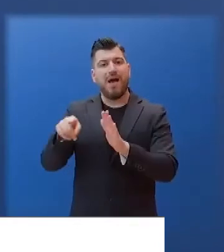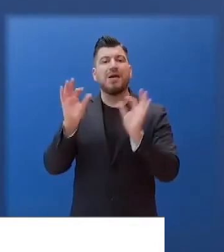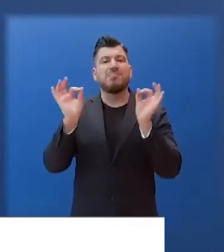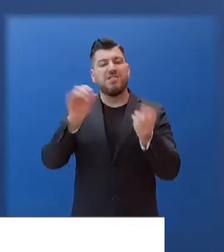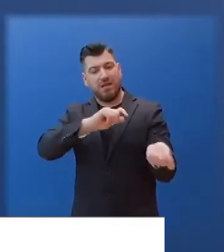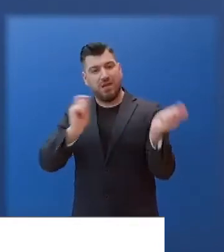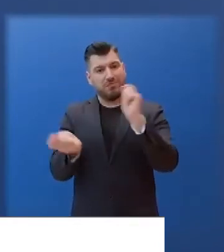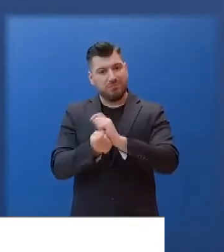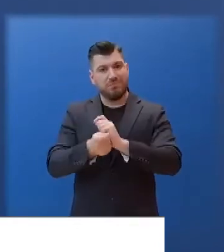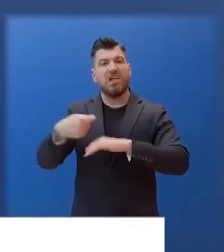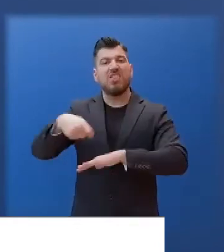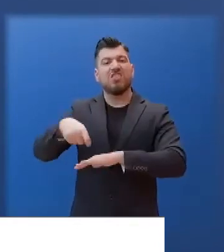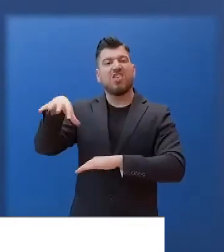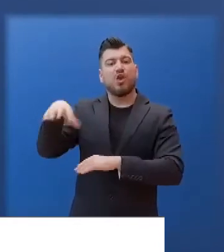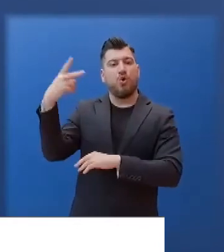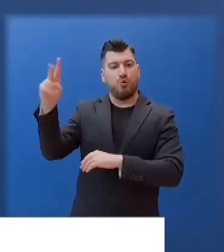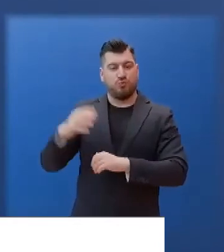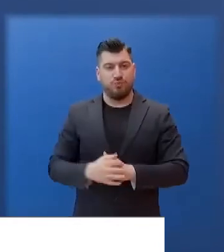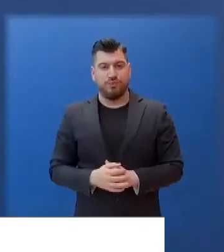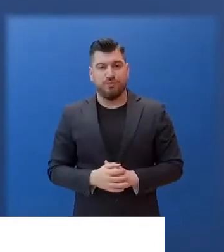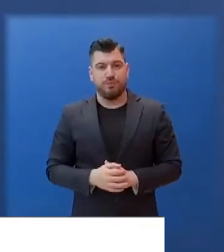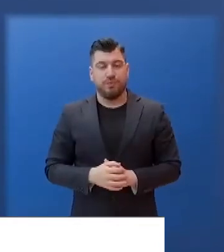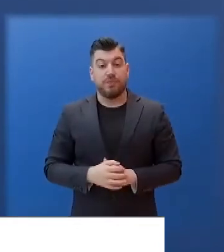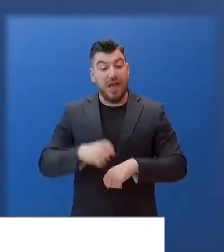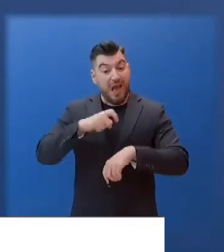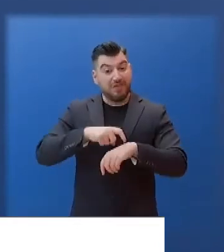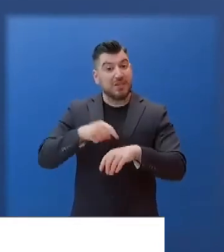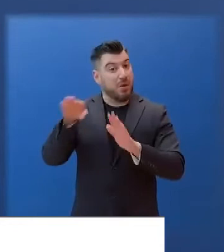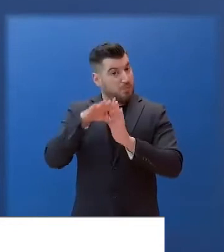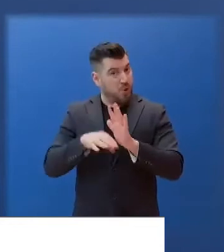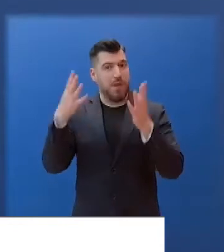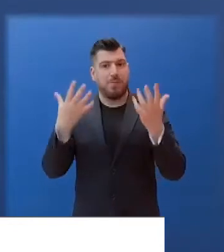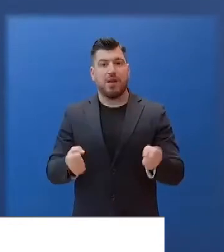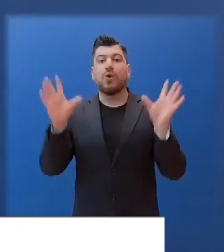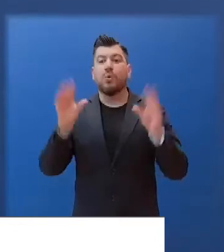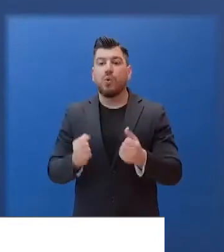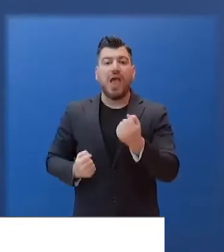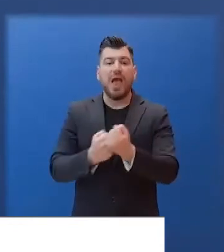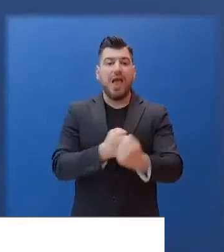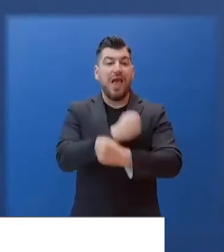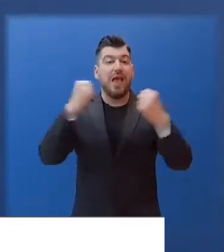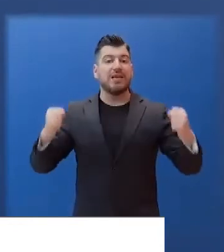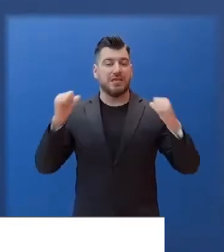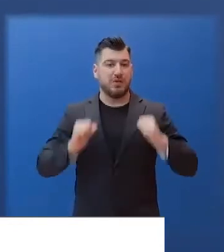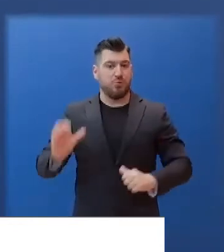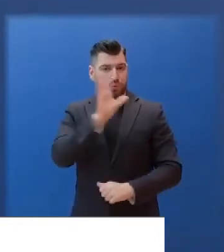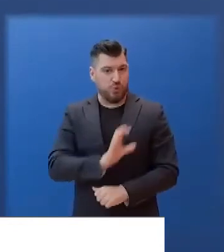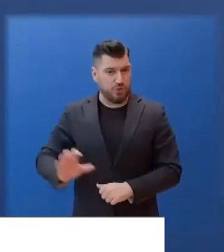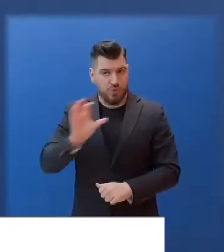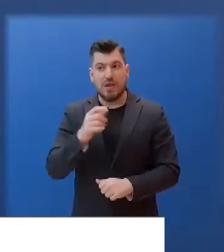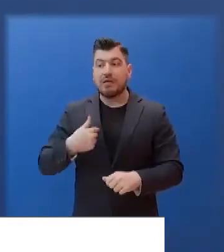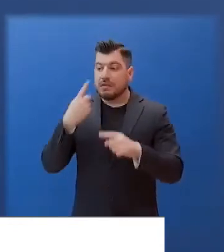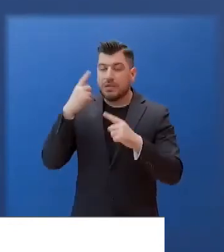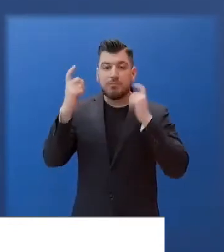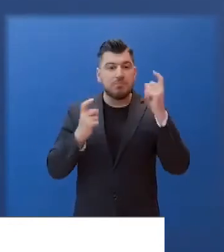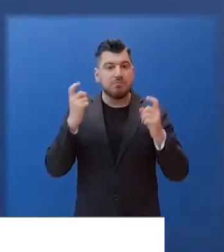στον χώρο των δικηγόρων. Στο μεταξύ, καταρτίζεται ήδη πρόγραμμα για την ενίσχυση του τουρισμού, ενώ εξετάζονται οι δυνατότητες